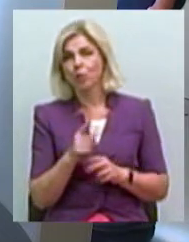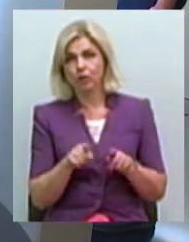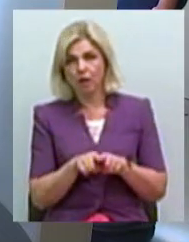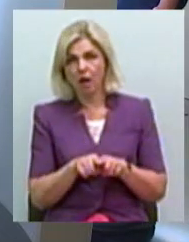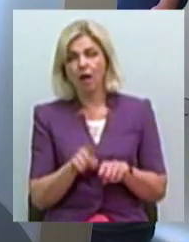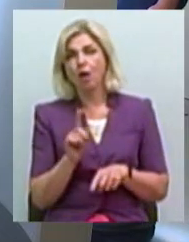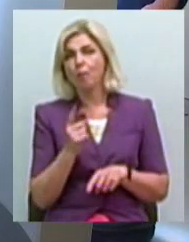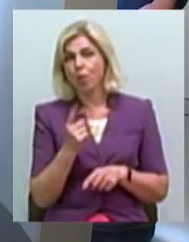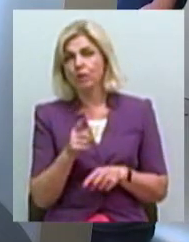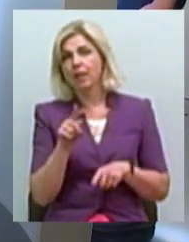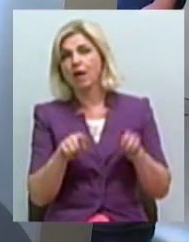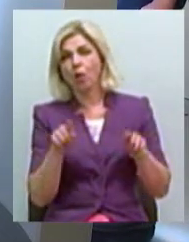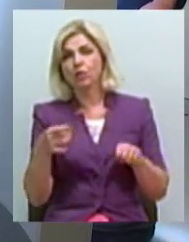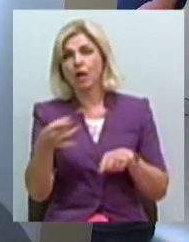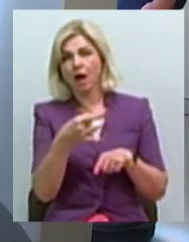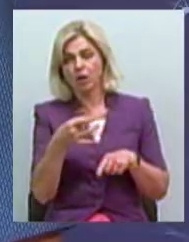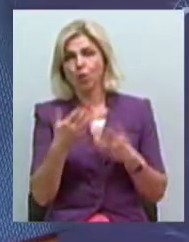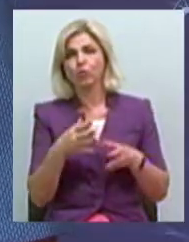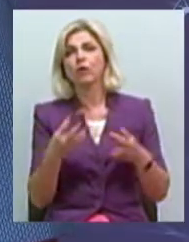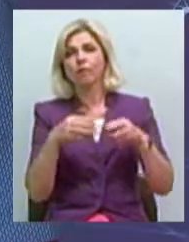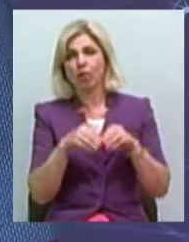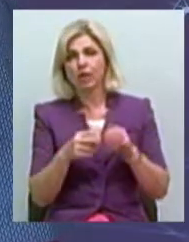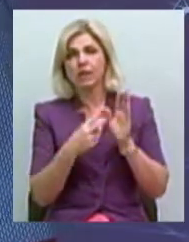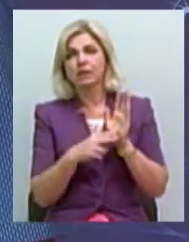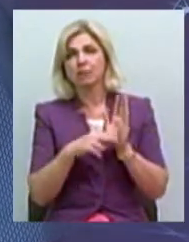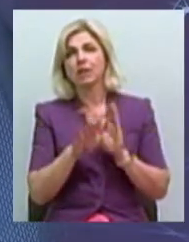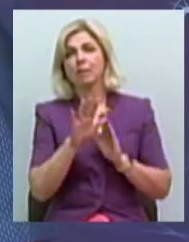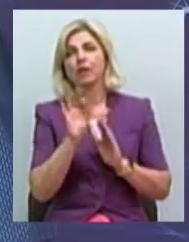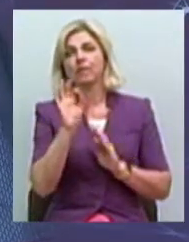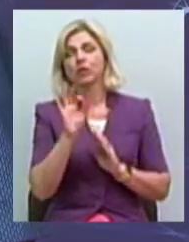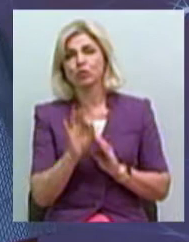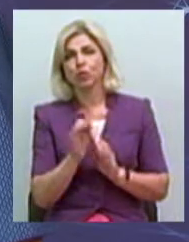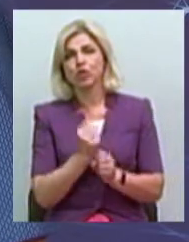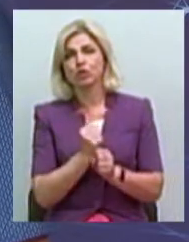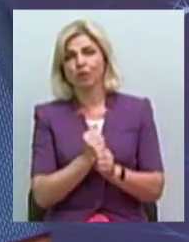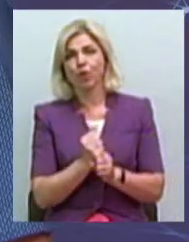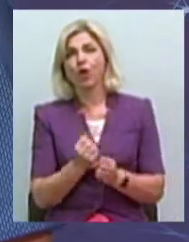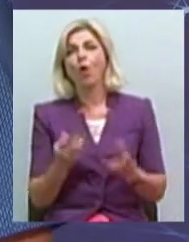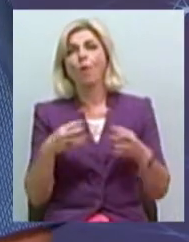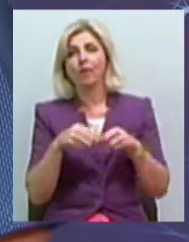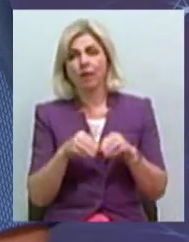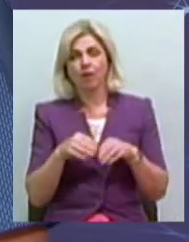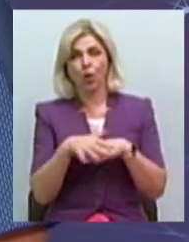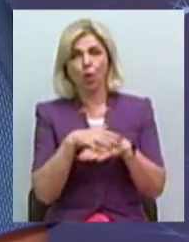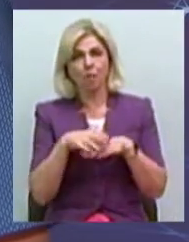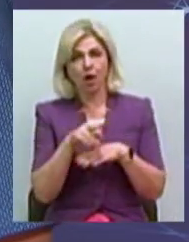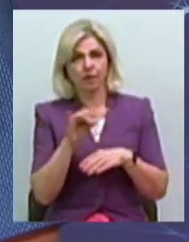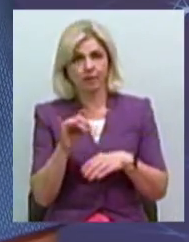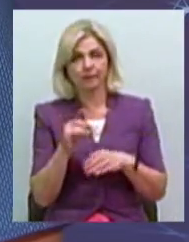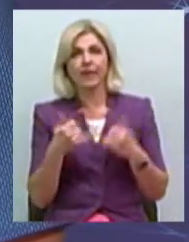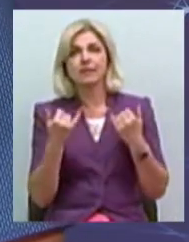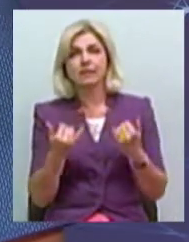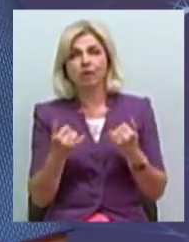наприклад, деякі райони є вже охоплені по 75% створені об'єднані територіальні громади. От. На сьогоднішній день